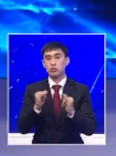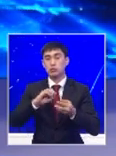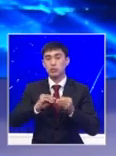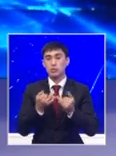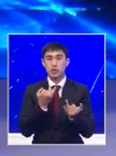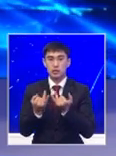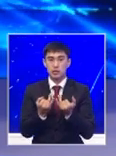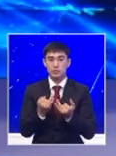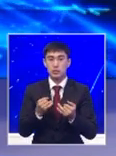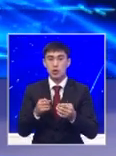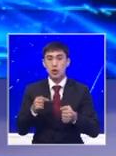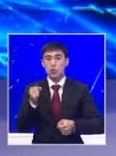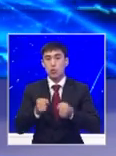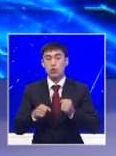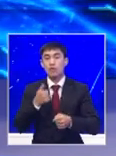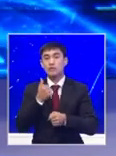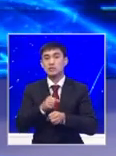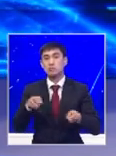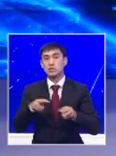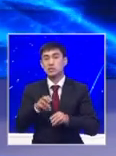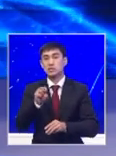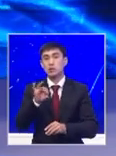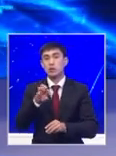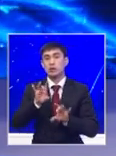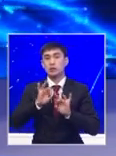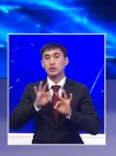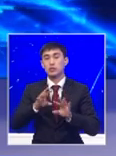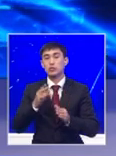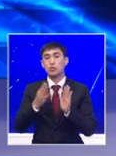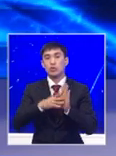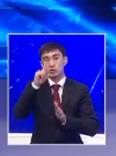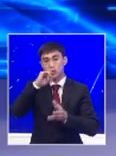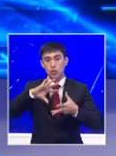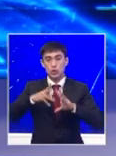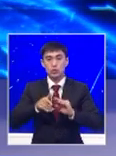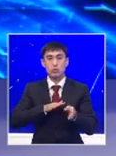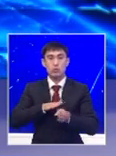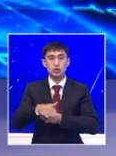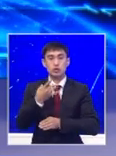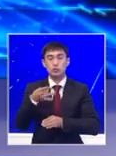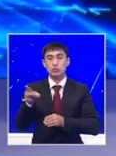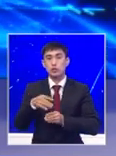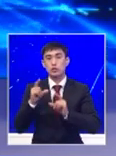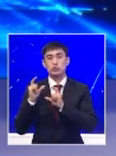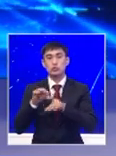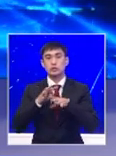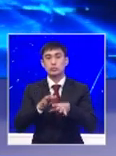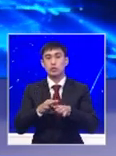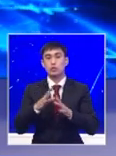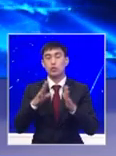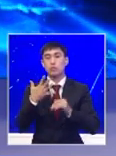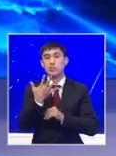қаралды. Көлік вице-министрі Сәтжан Аблалиев баяндағандай, биылғы 9 айдың қорытындысы бойынша республикада жүк тасымалының